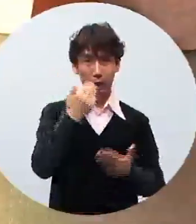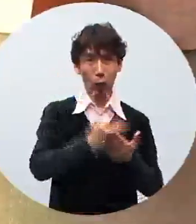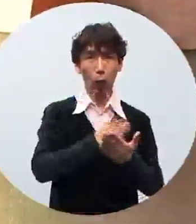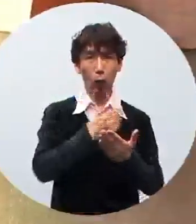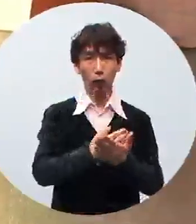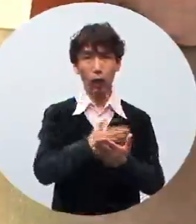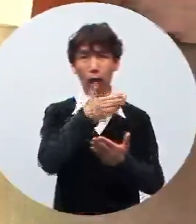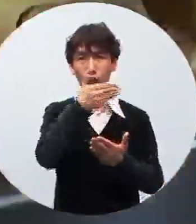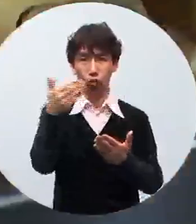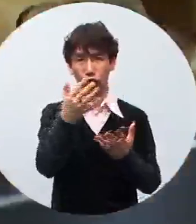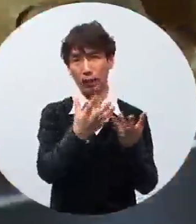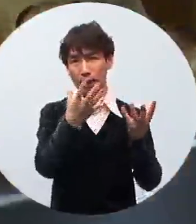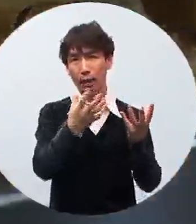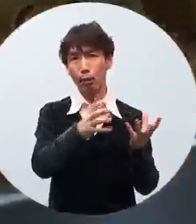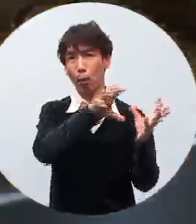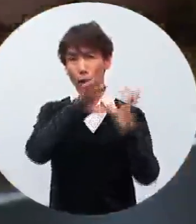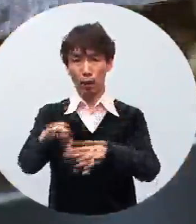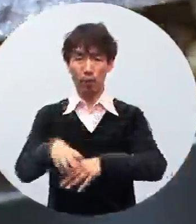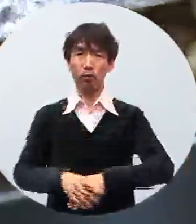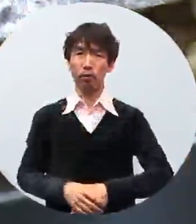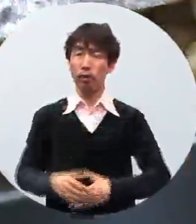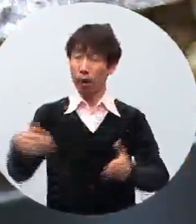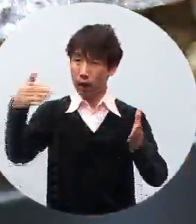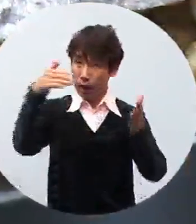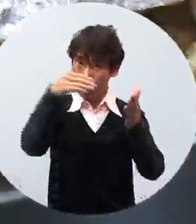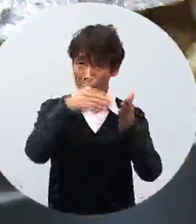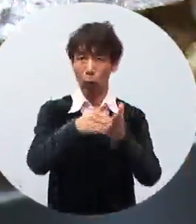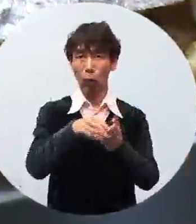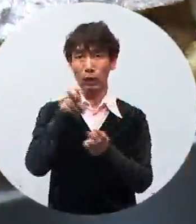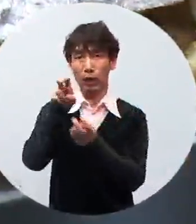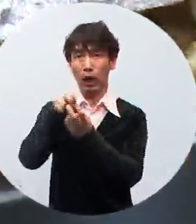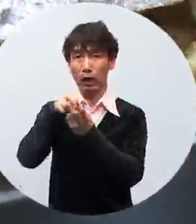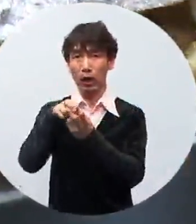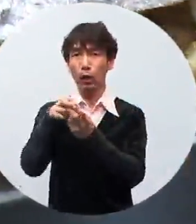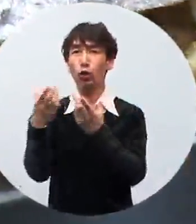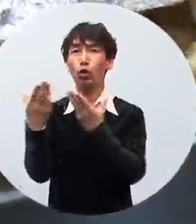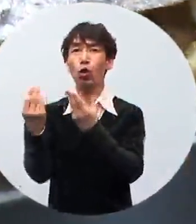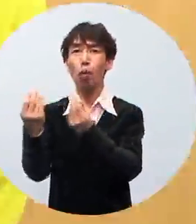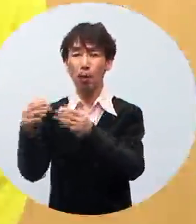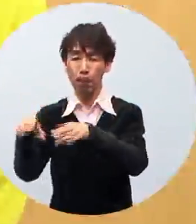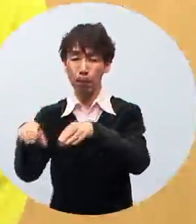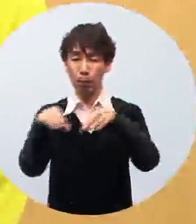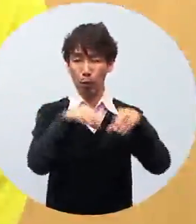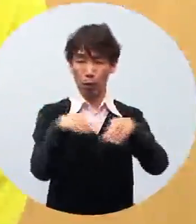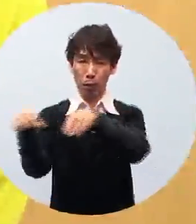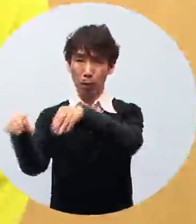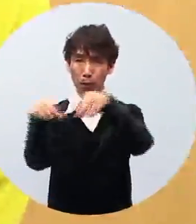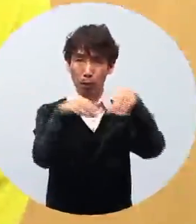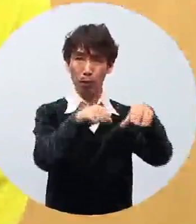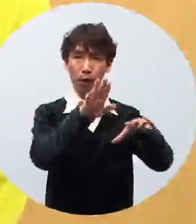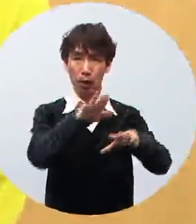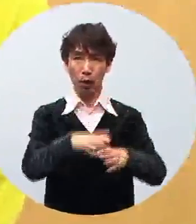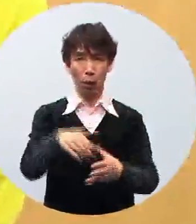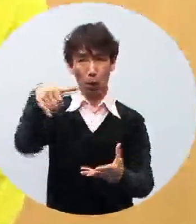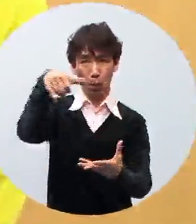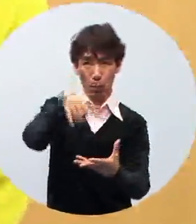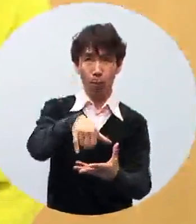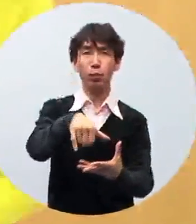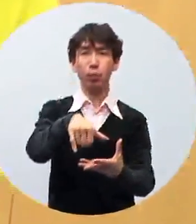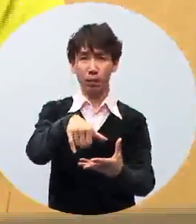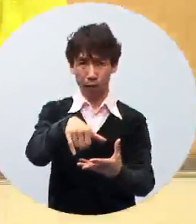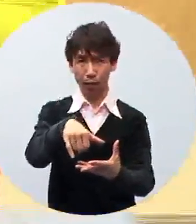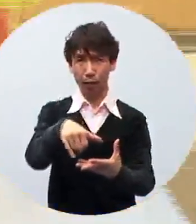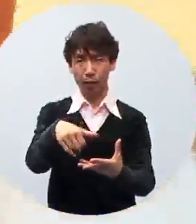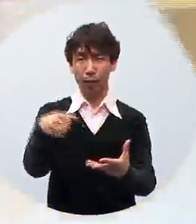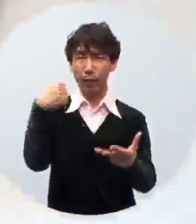ます。 はい、 最後に鮭をそのまま乗せてください。 あとはこちらを炊飯すれば完成です。